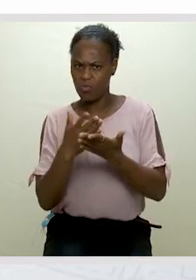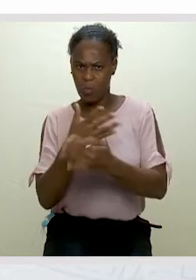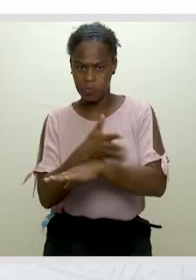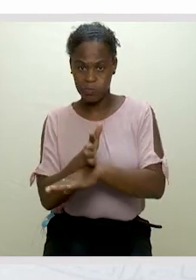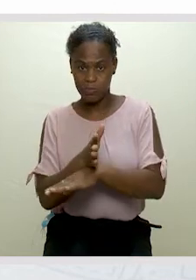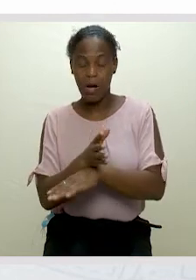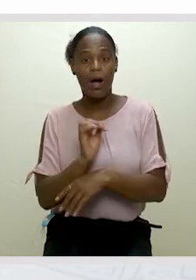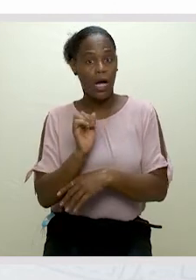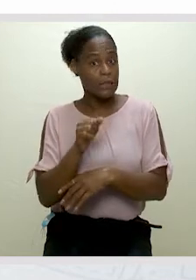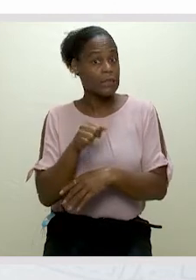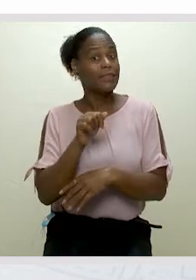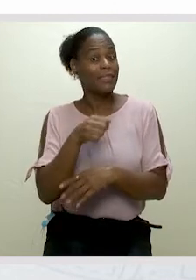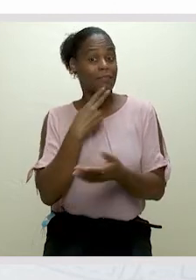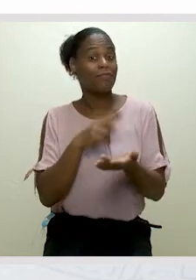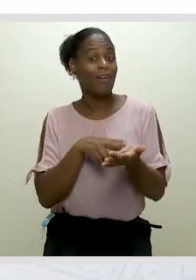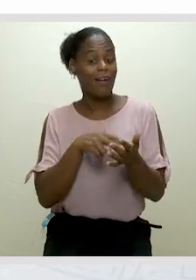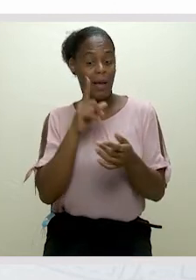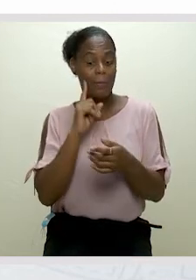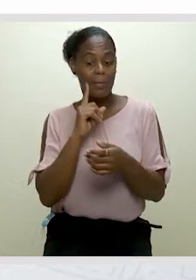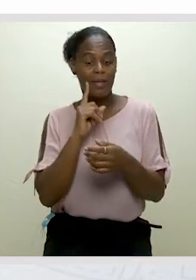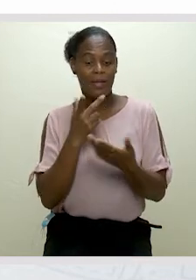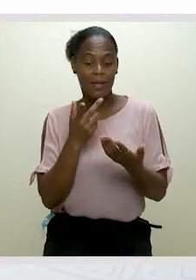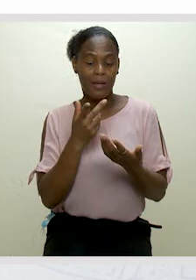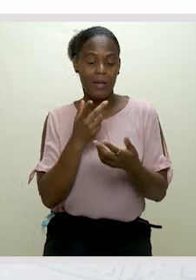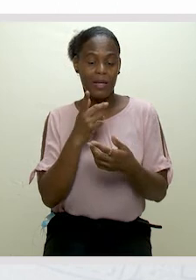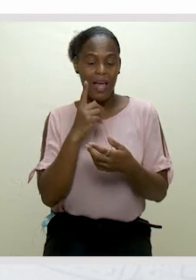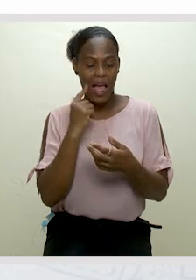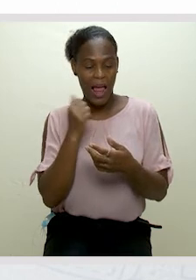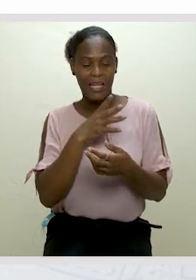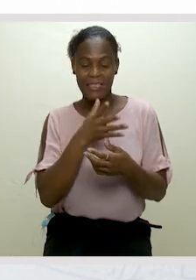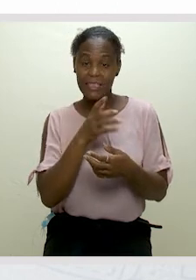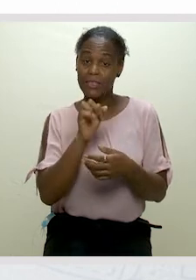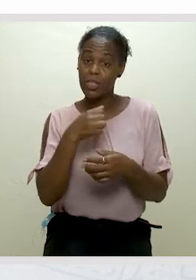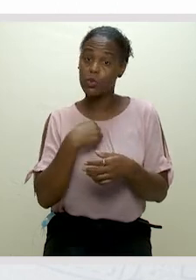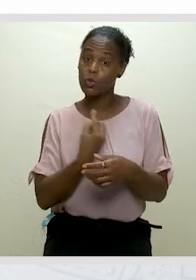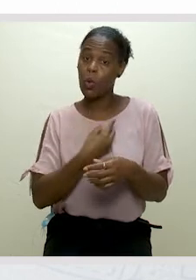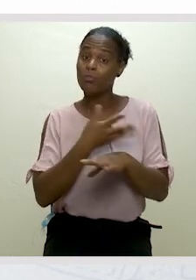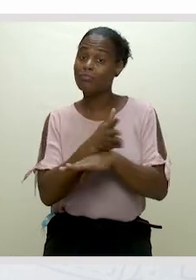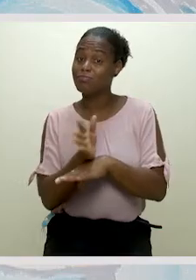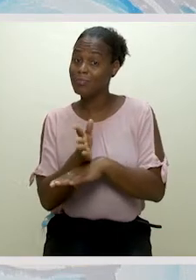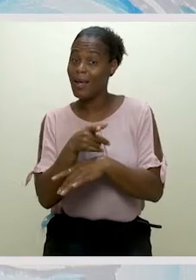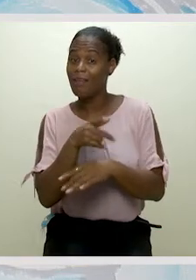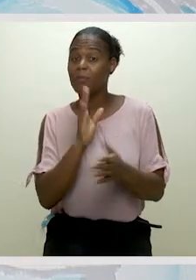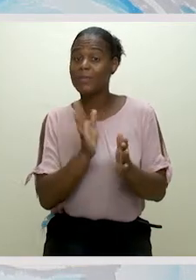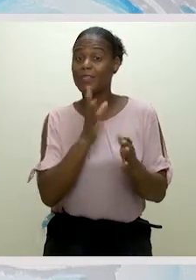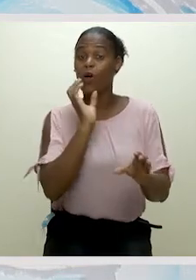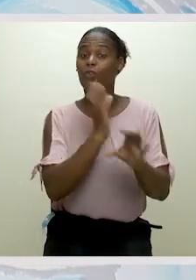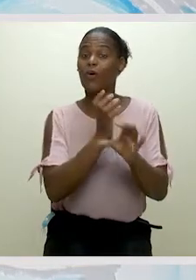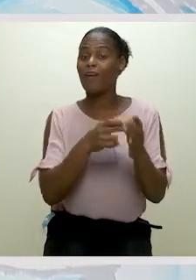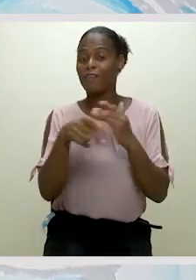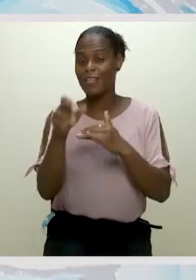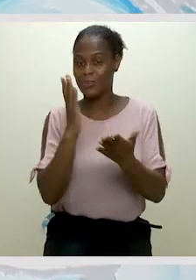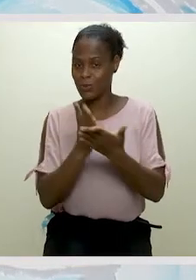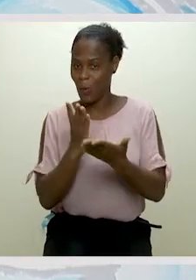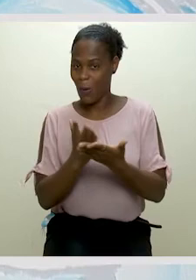retard? Oui, c'est vrai, elle nous dit, je suis en retard, n'est-ce pas? Elle doit prendre le bus